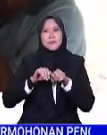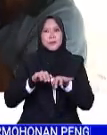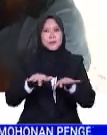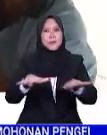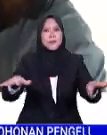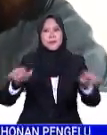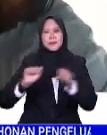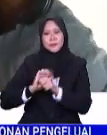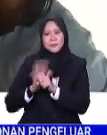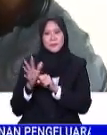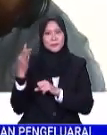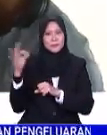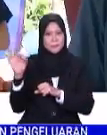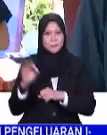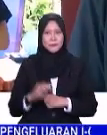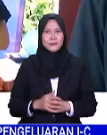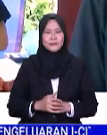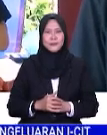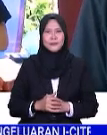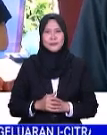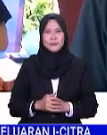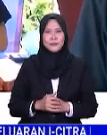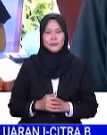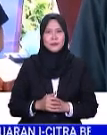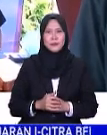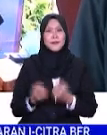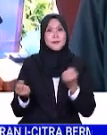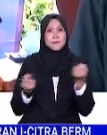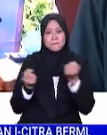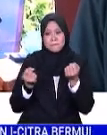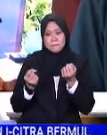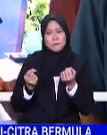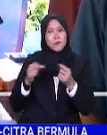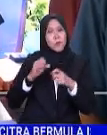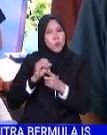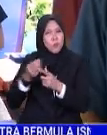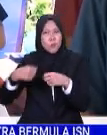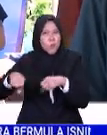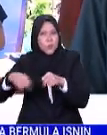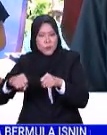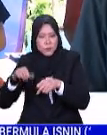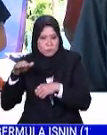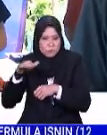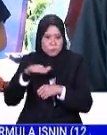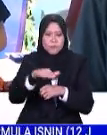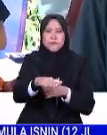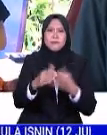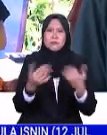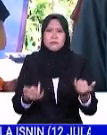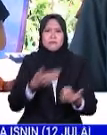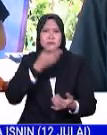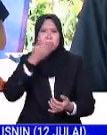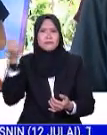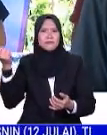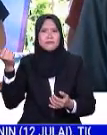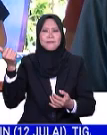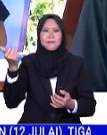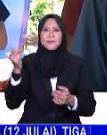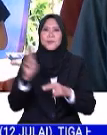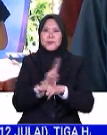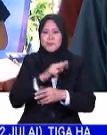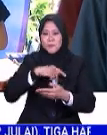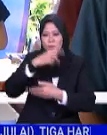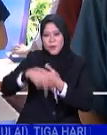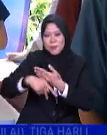penularan COVID-19. Pandu lalu ini sangat berkesan untuk kawasan yang berada di outreach